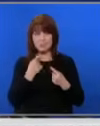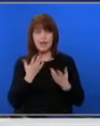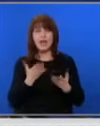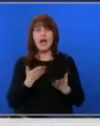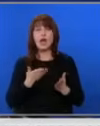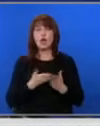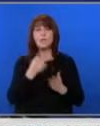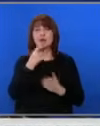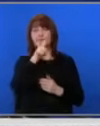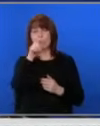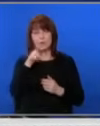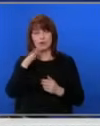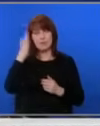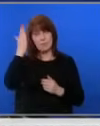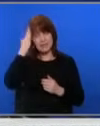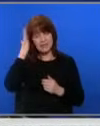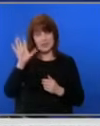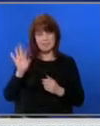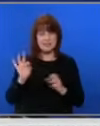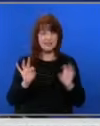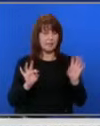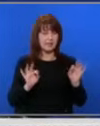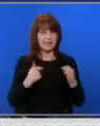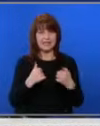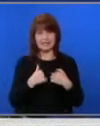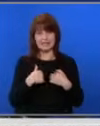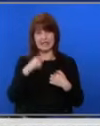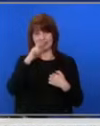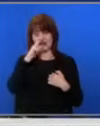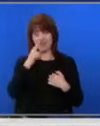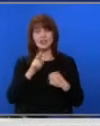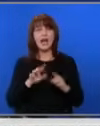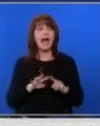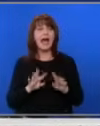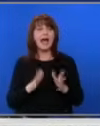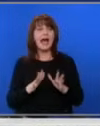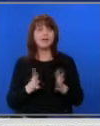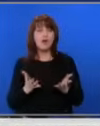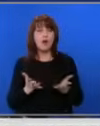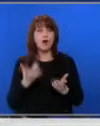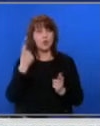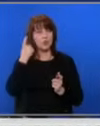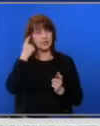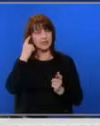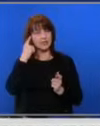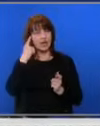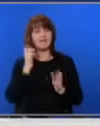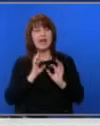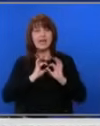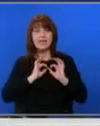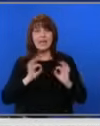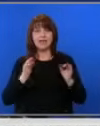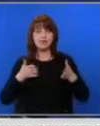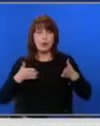към въпроси министри и 50 на 50 за нас, са по-важно първо какво, а какво означава много ясна